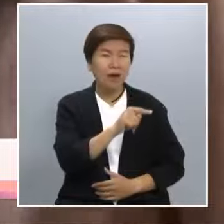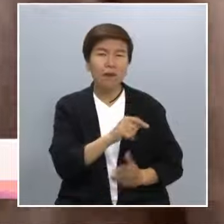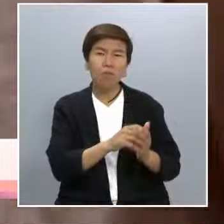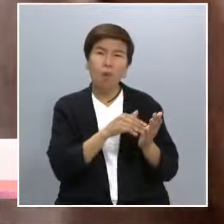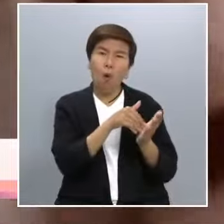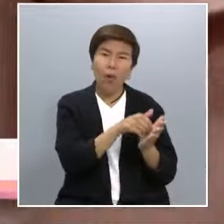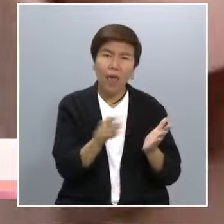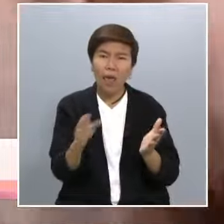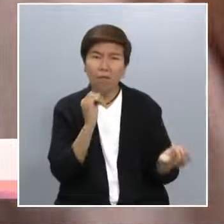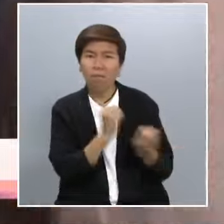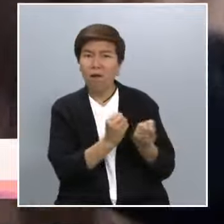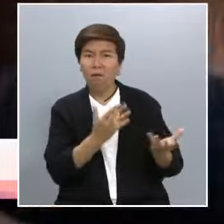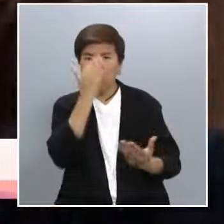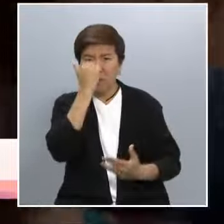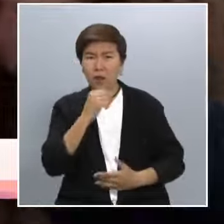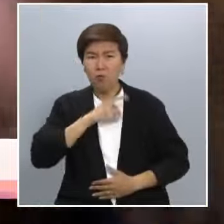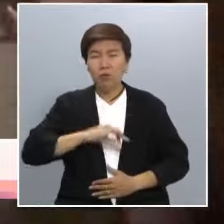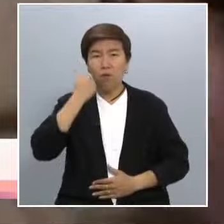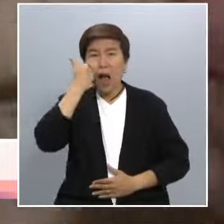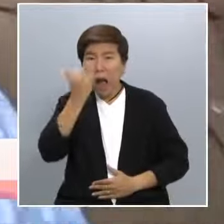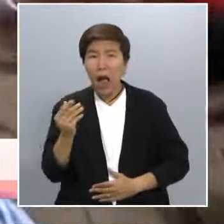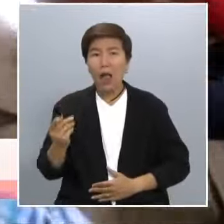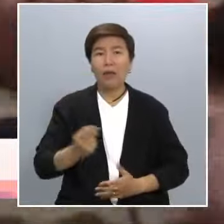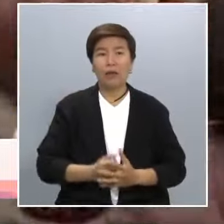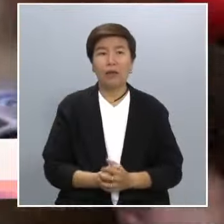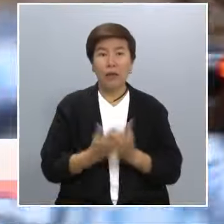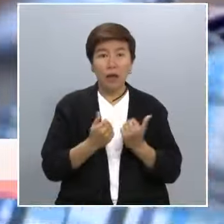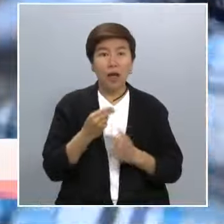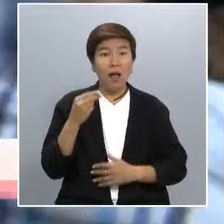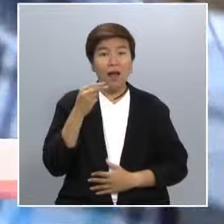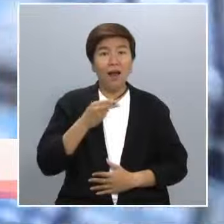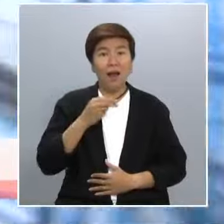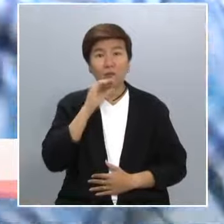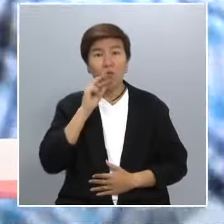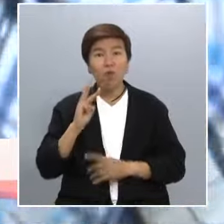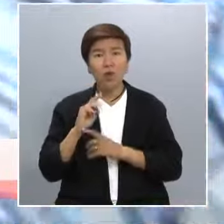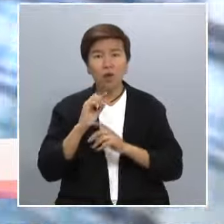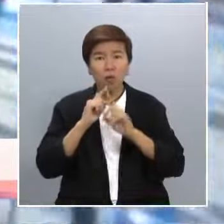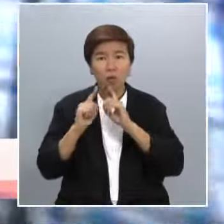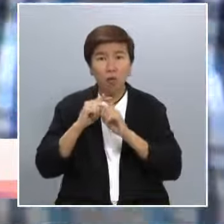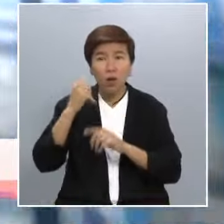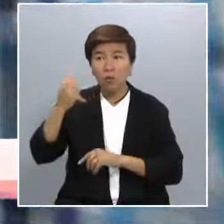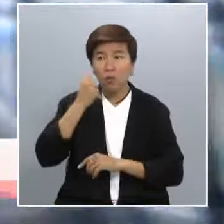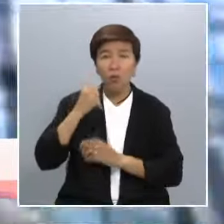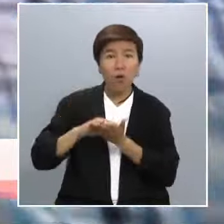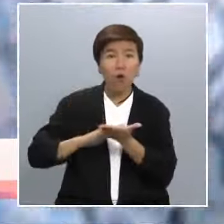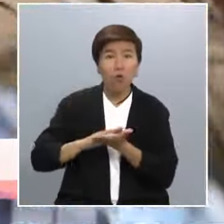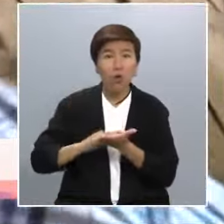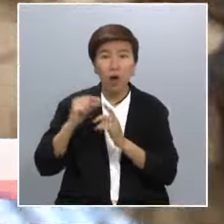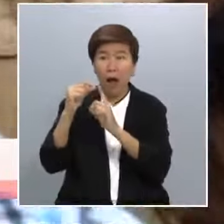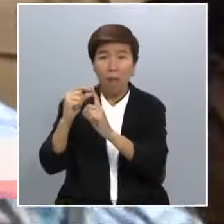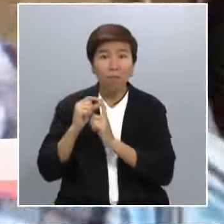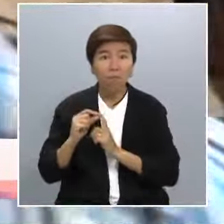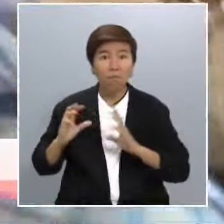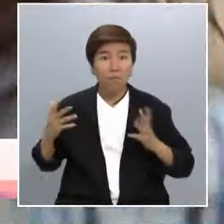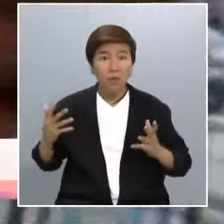อับอายที่สำคัญจนถึงวันนี้หลานสาวบอกว่ายังไม่เคยได้รับการติดต่อหรือได้ยินคำขอโทษจากตำรวจ